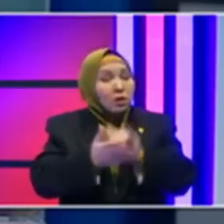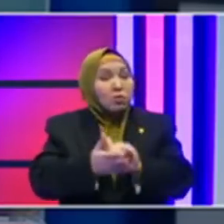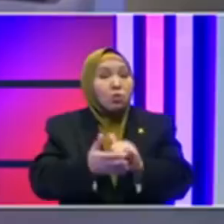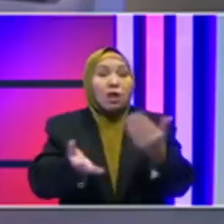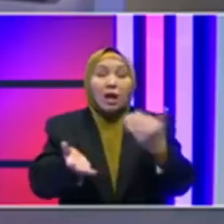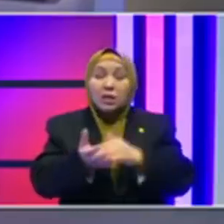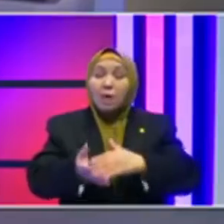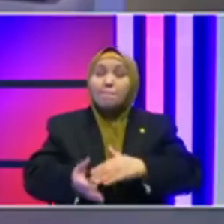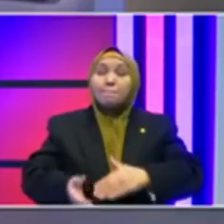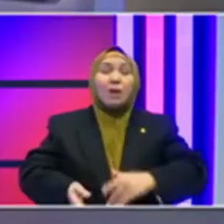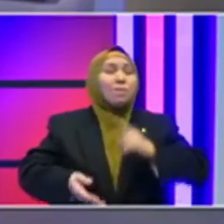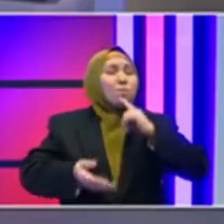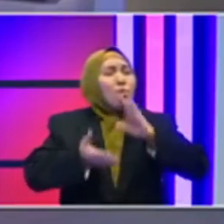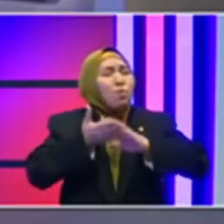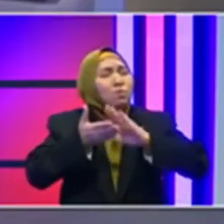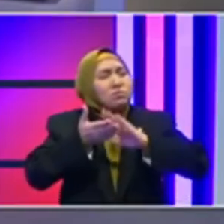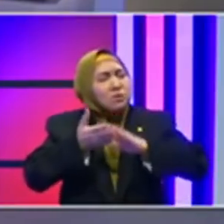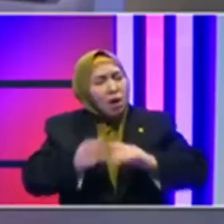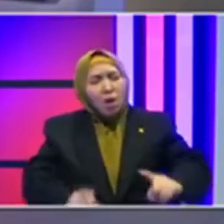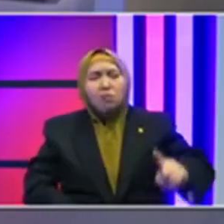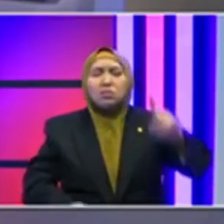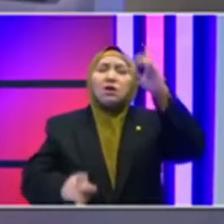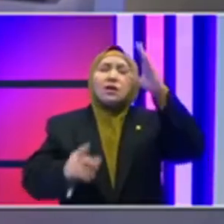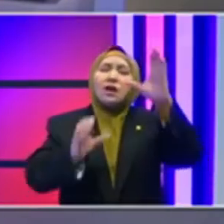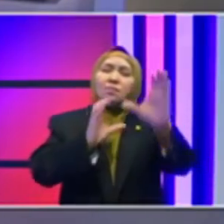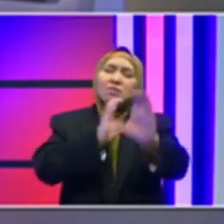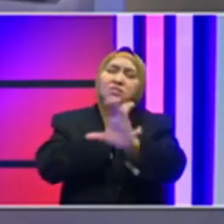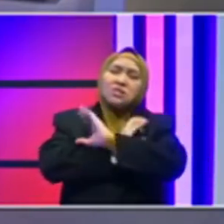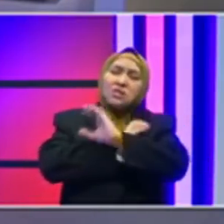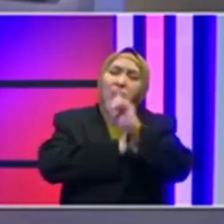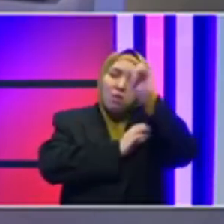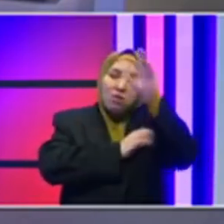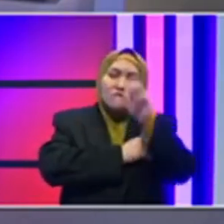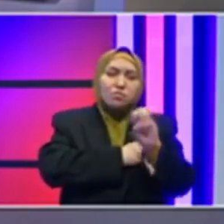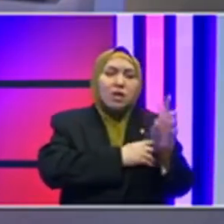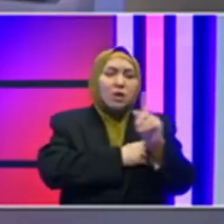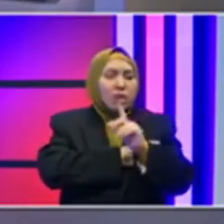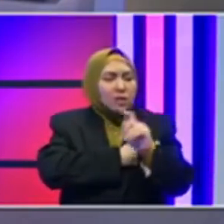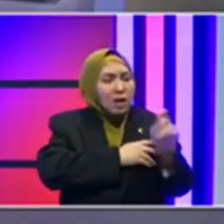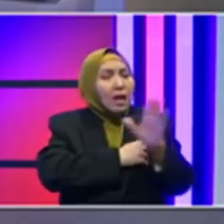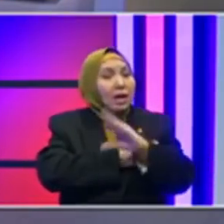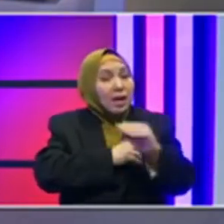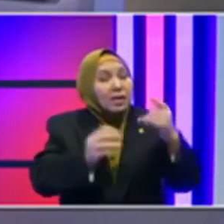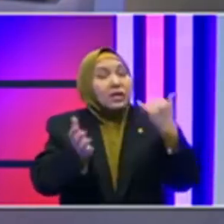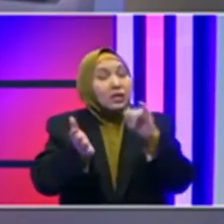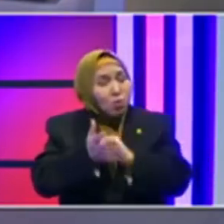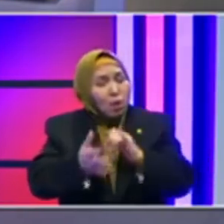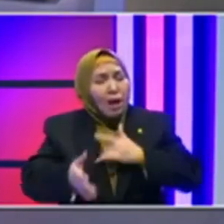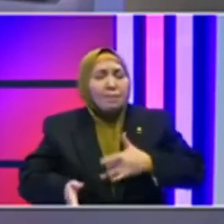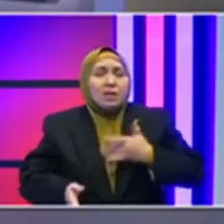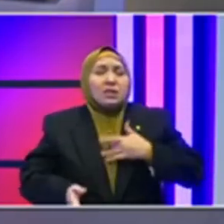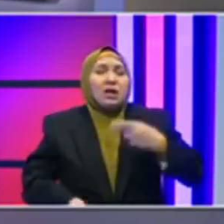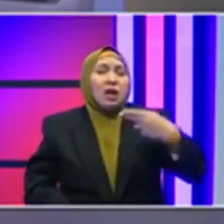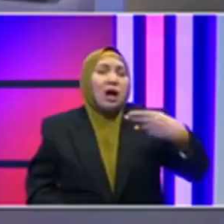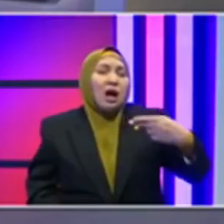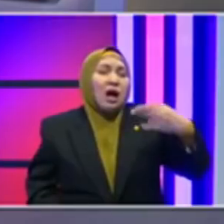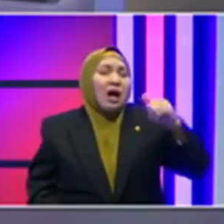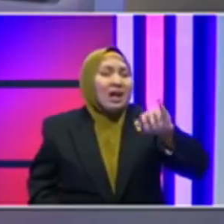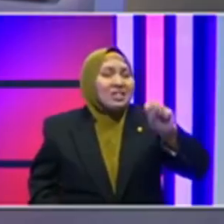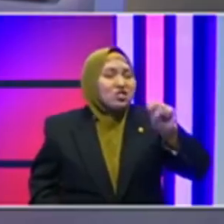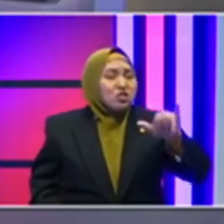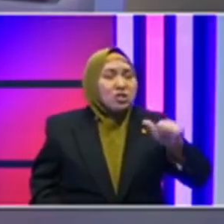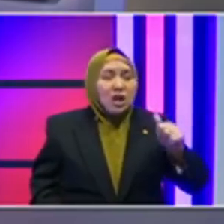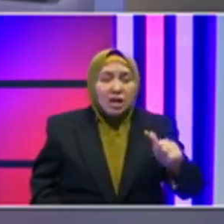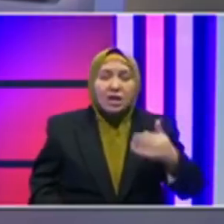mengagungkan Allah dan mencintai Allah subhanahu wa ta'ala dan Itulah perasaan khasiah yang ada dalam